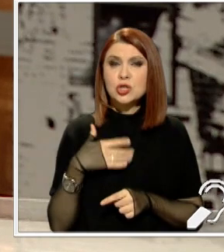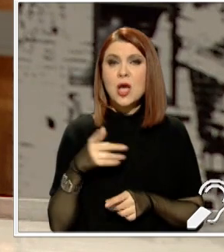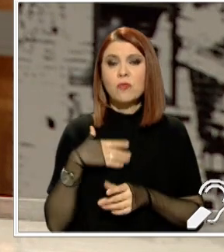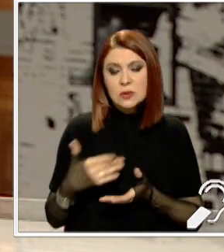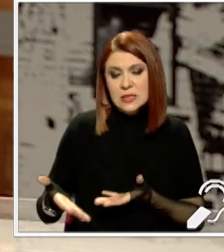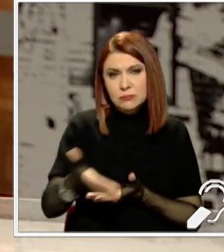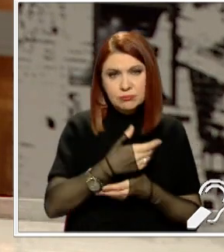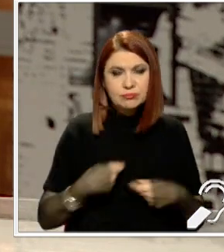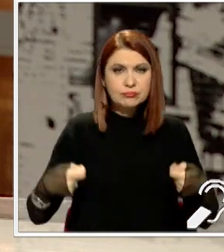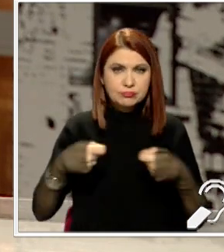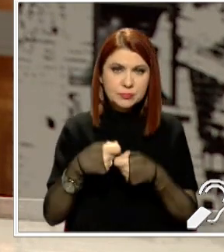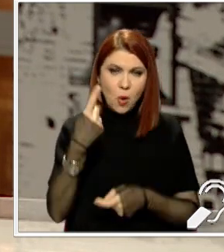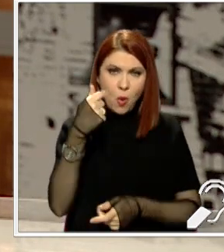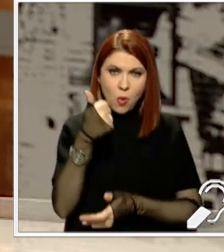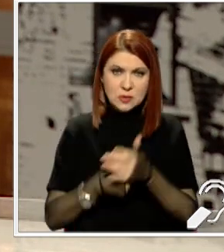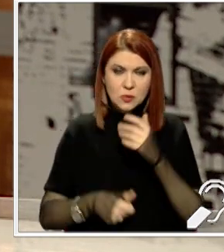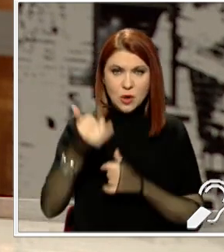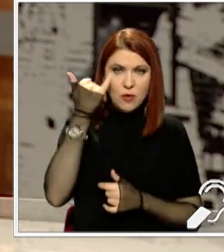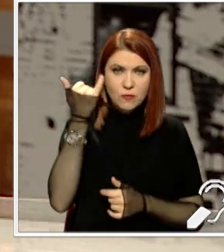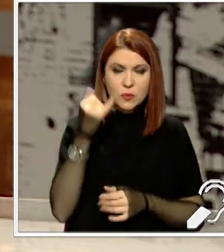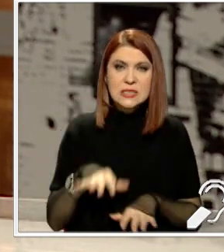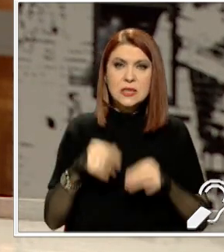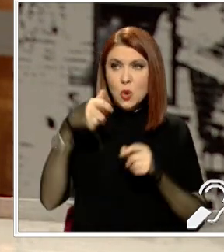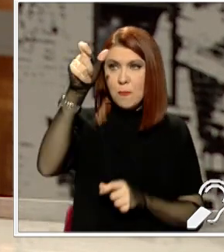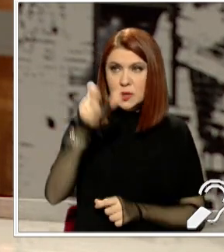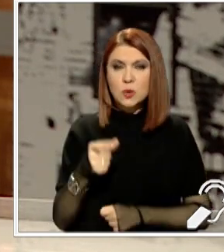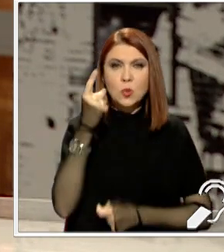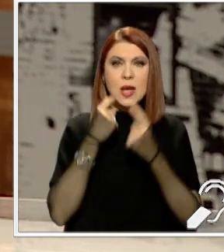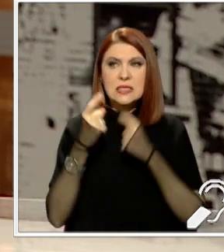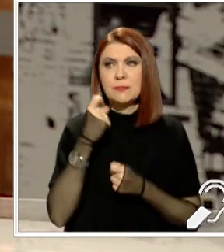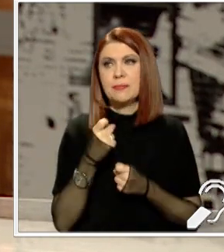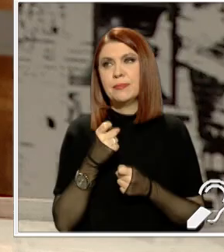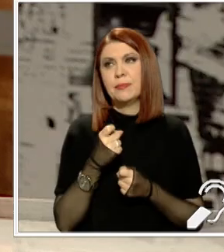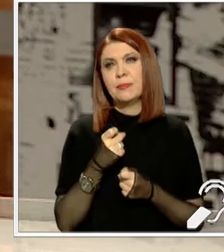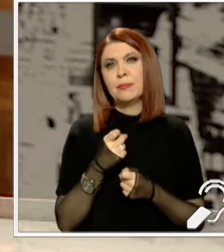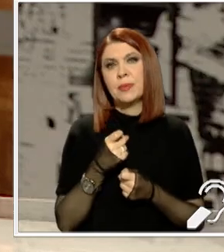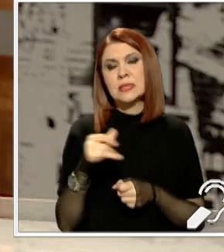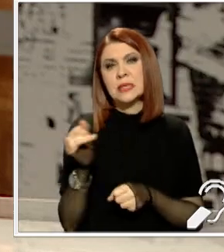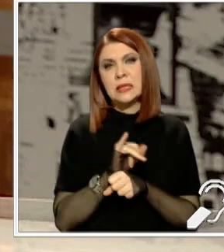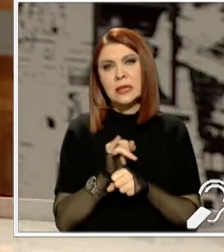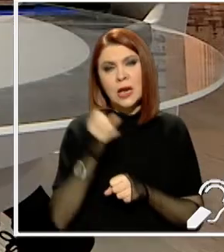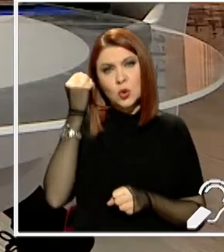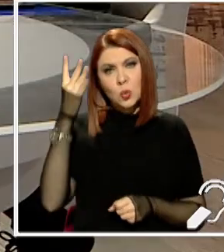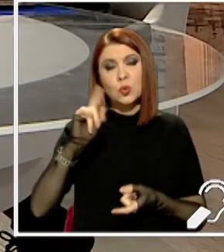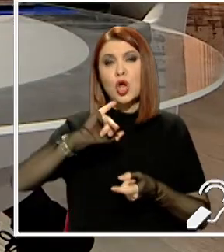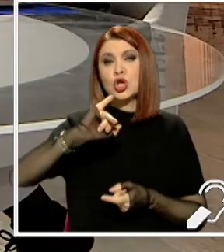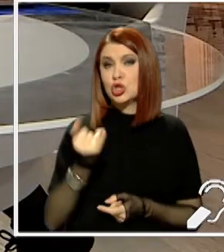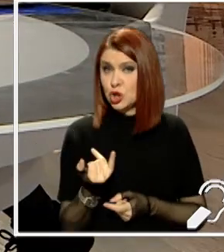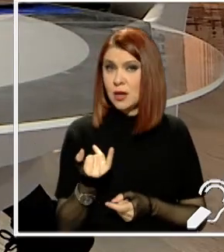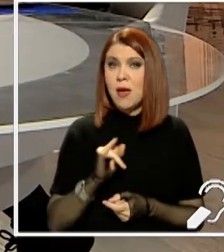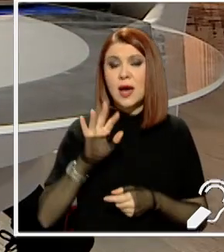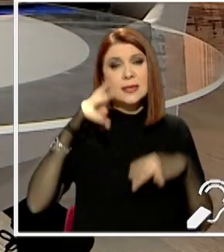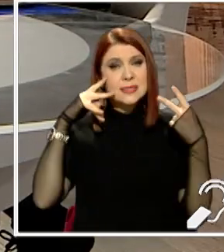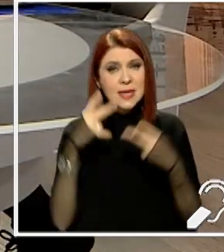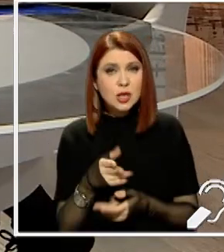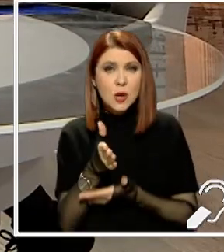cumva aceste două funcții și să găsească o persoană care are atât experiență de management cultural, cât și care